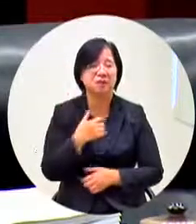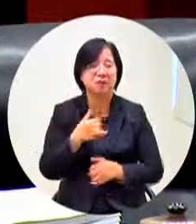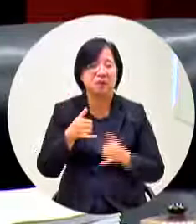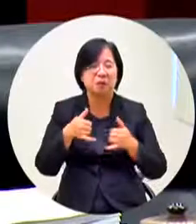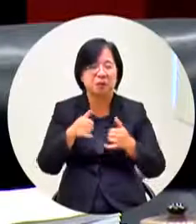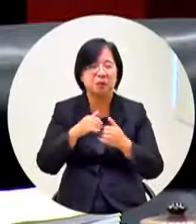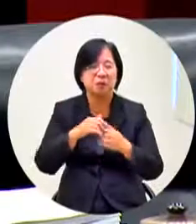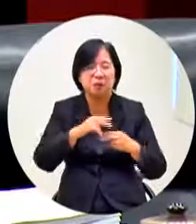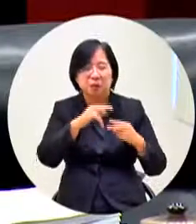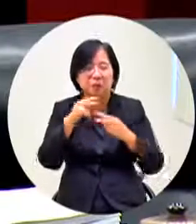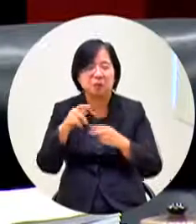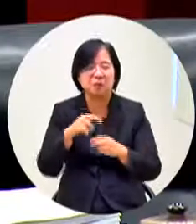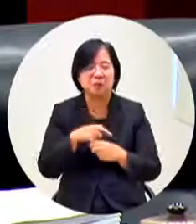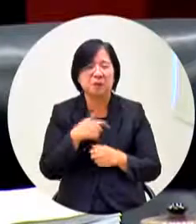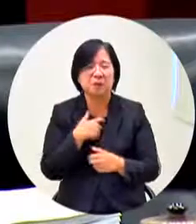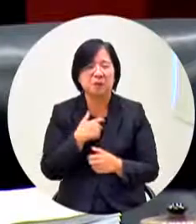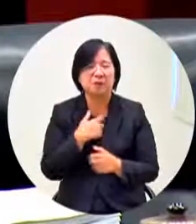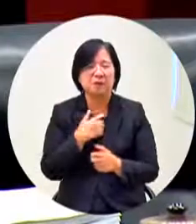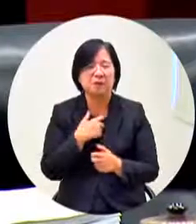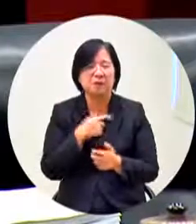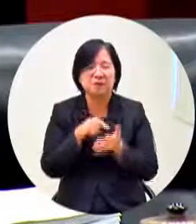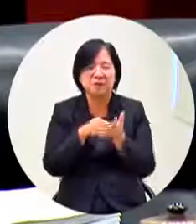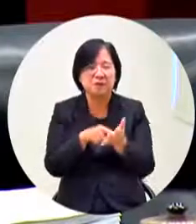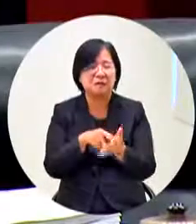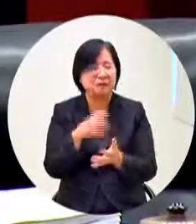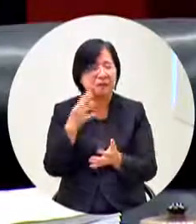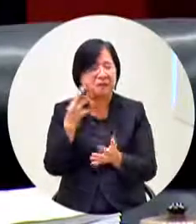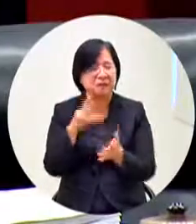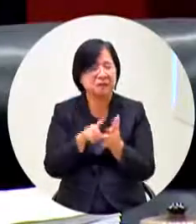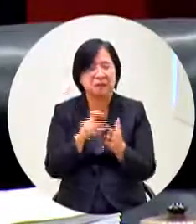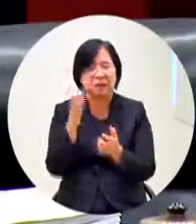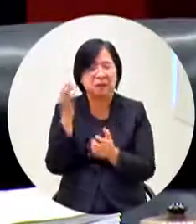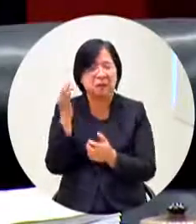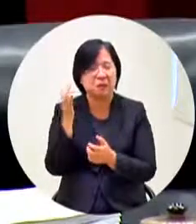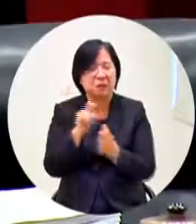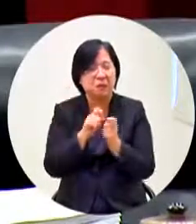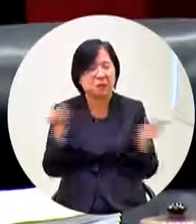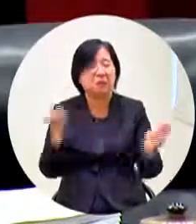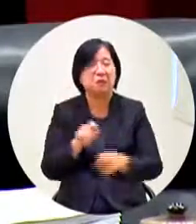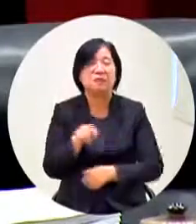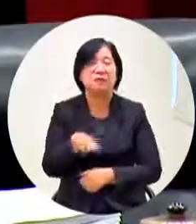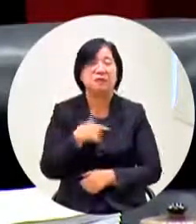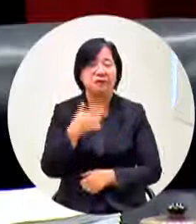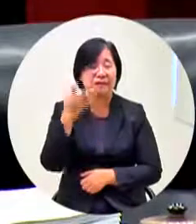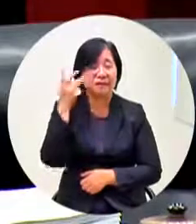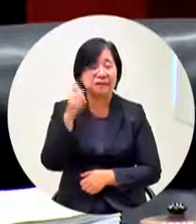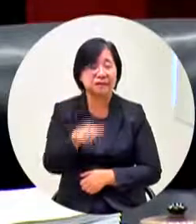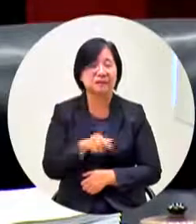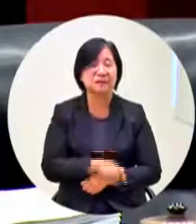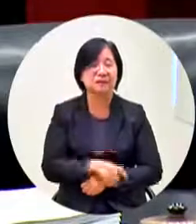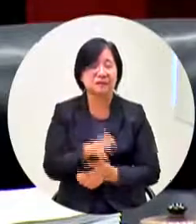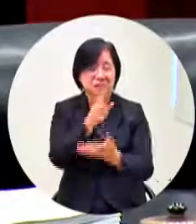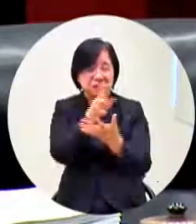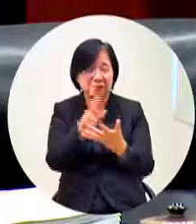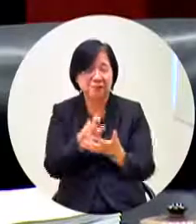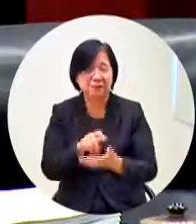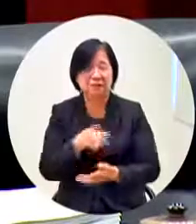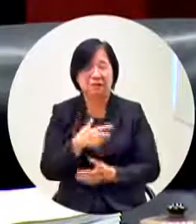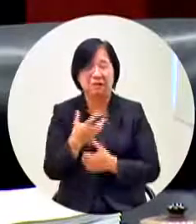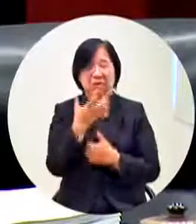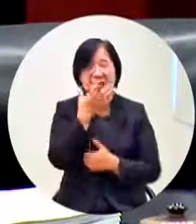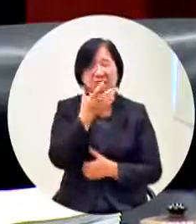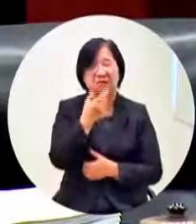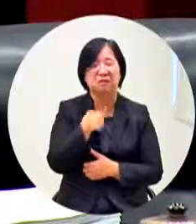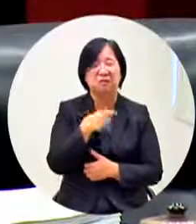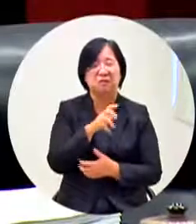久的，别说我写到这么多啦啊，大家当时我在开这个菜单他们还笑我啦，你是会怀